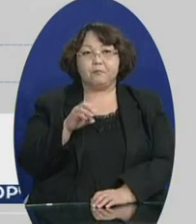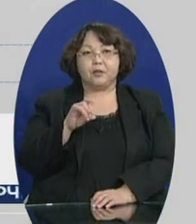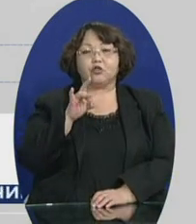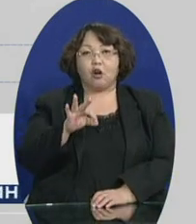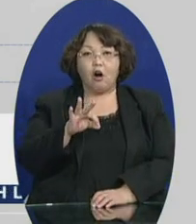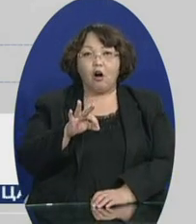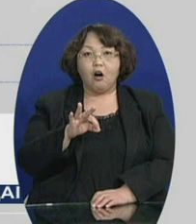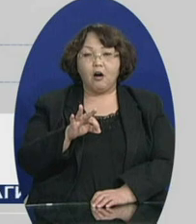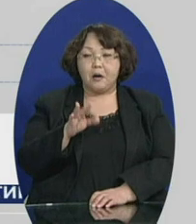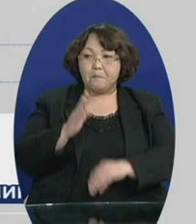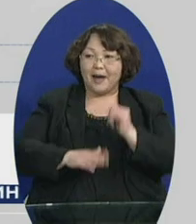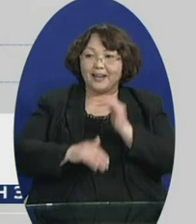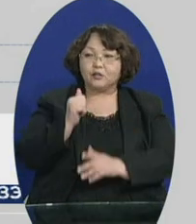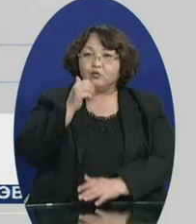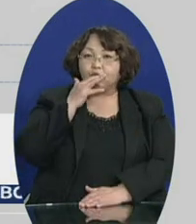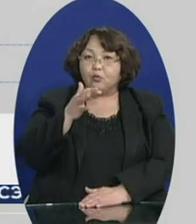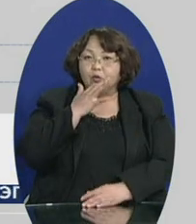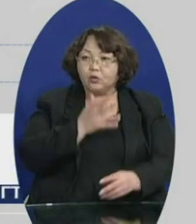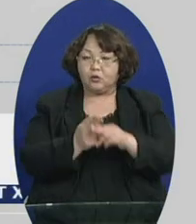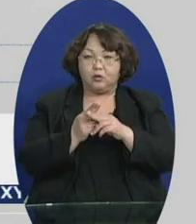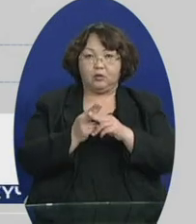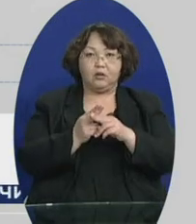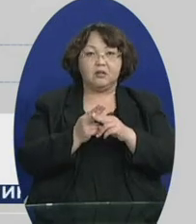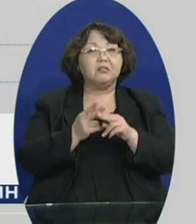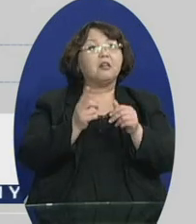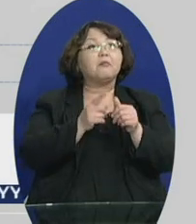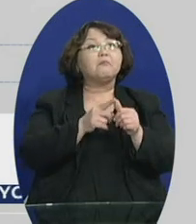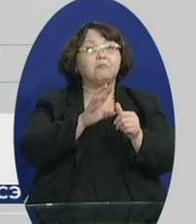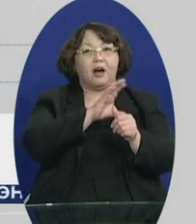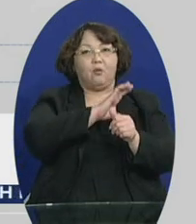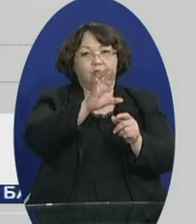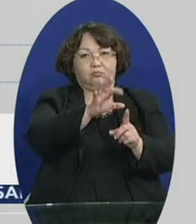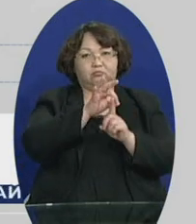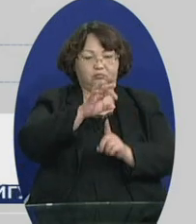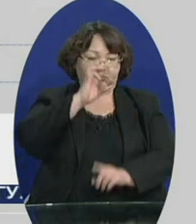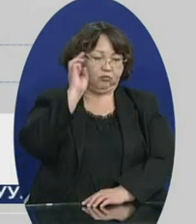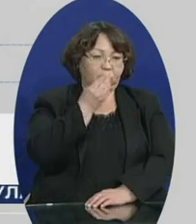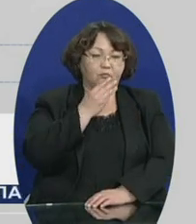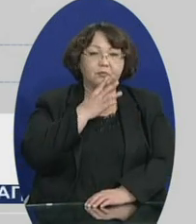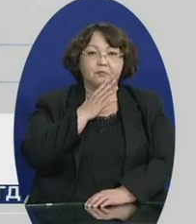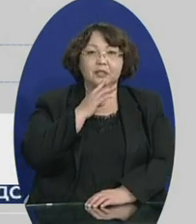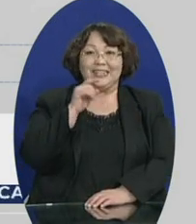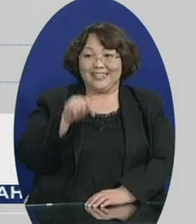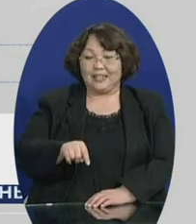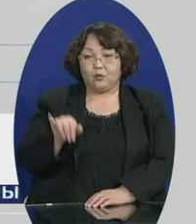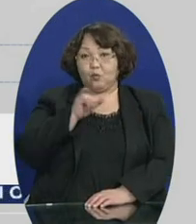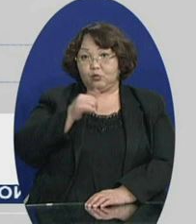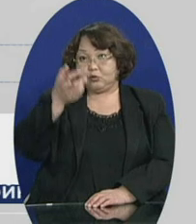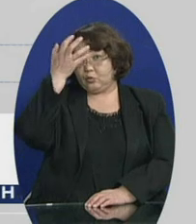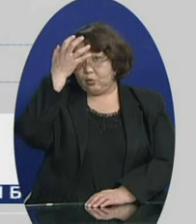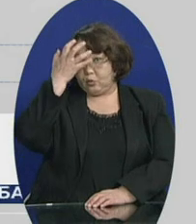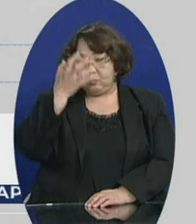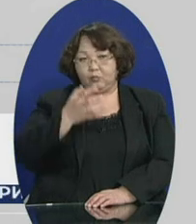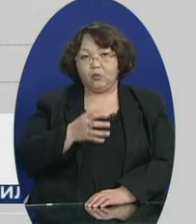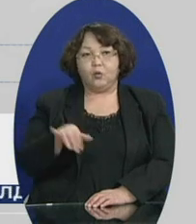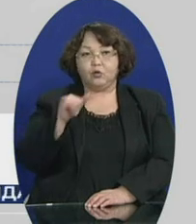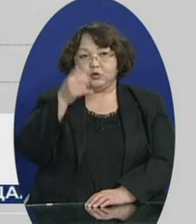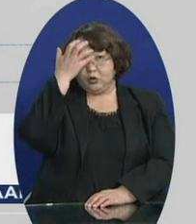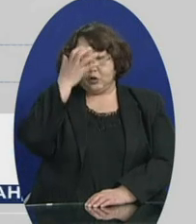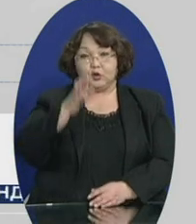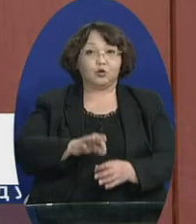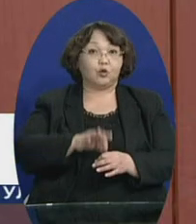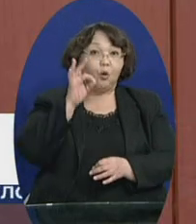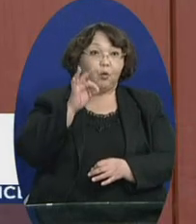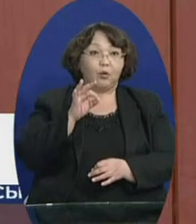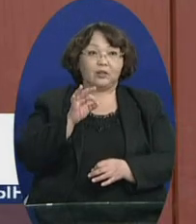төслийн зөвлөх үйлчилгээний багаар сонгож шалгарна. Энэ метроны төслийг ямар нэгэн улс төртө ямар нэгэн улс төрийн сонгуультай